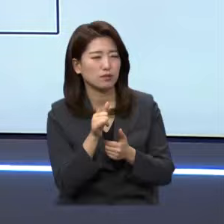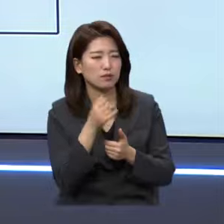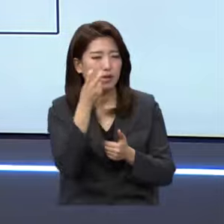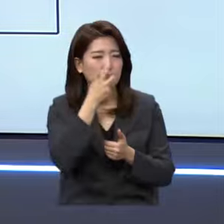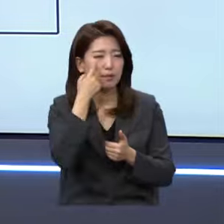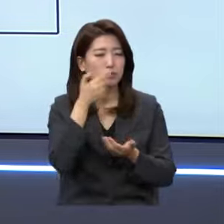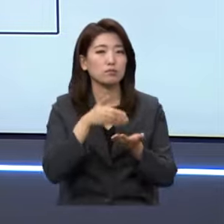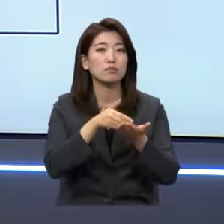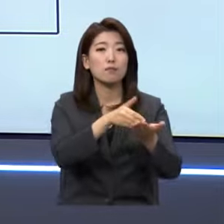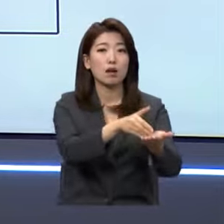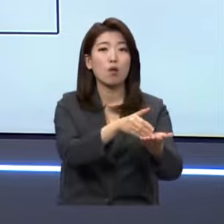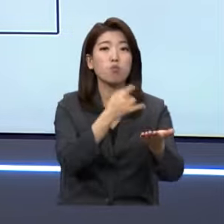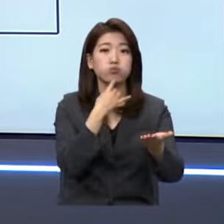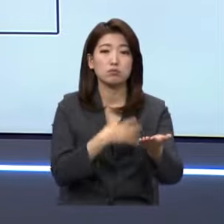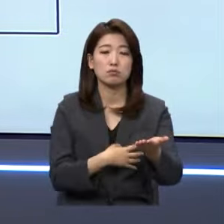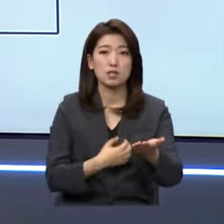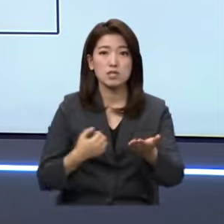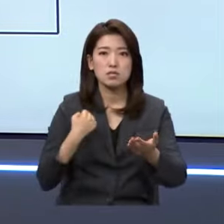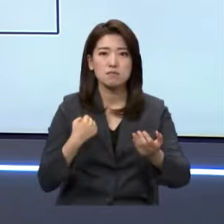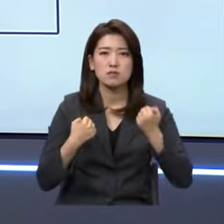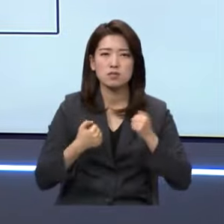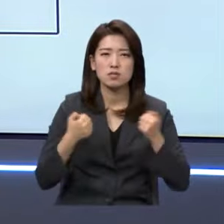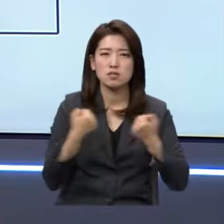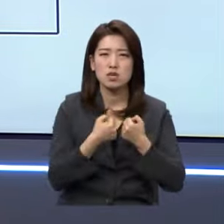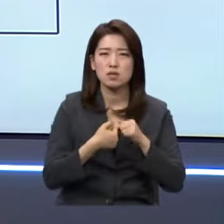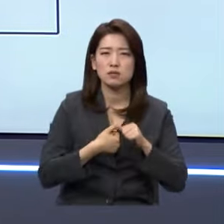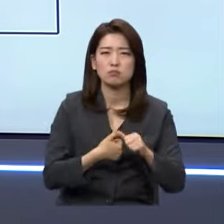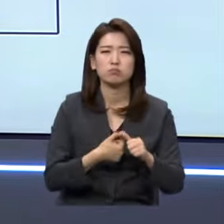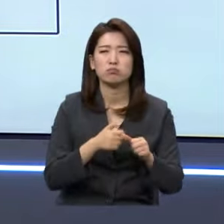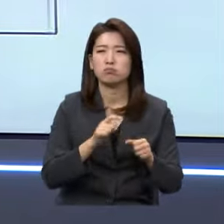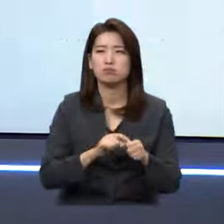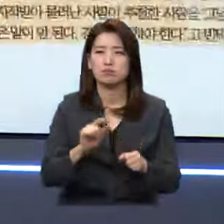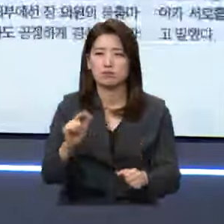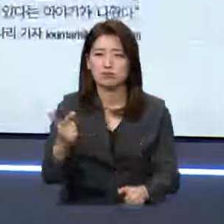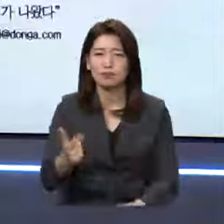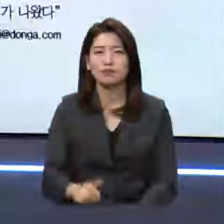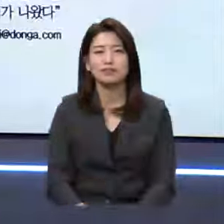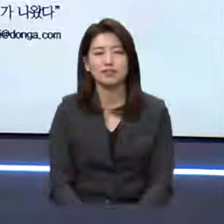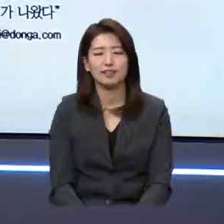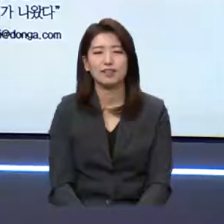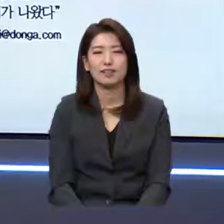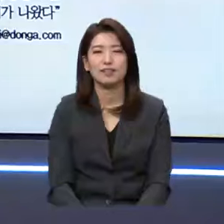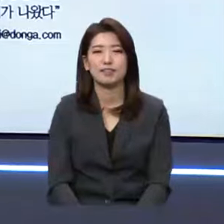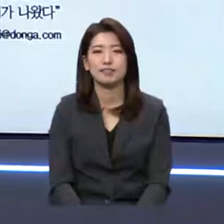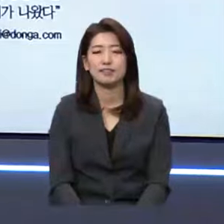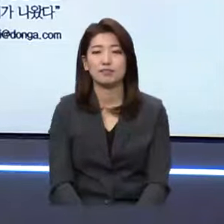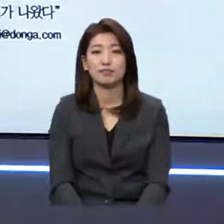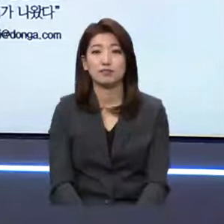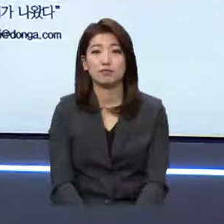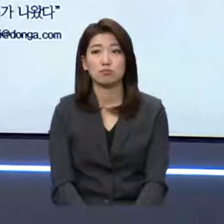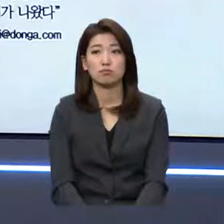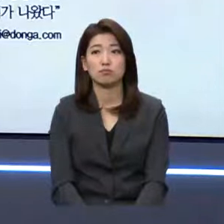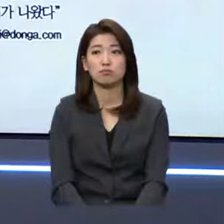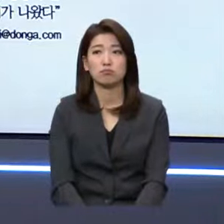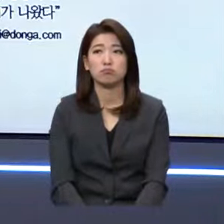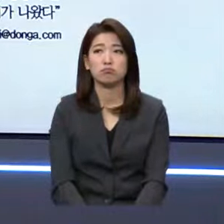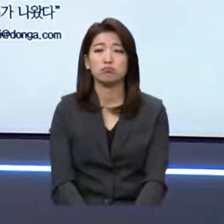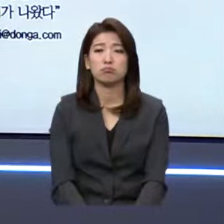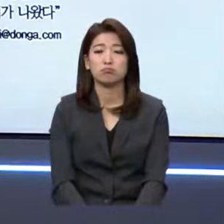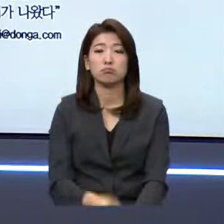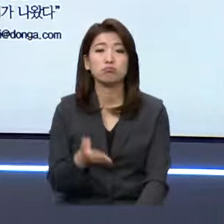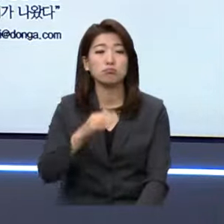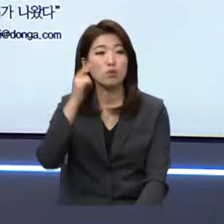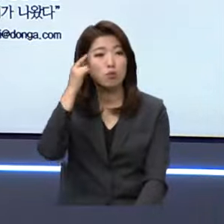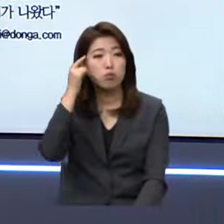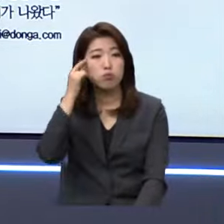일인지 모르겠다라고 얘기를 했습니다 다시 좀 기사로 가보죠 근데 그렇다고 하면 공간에서 왜 경론을 한 것이냐